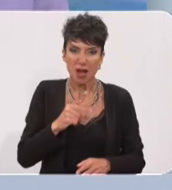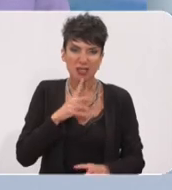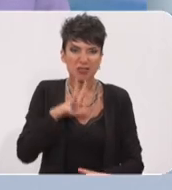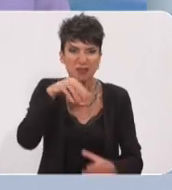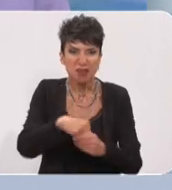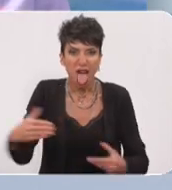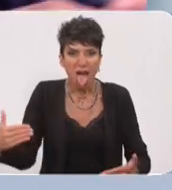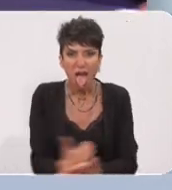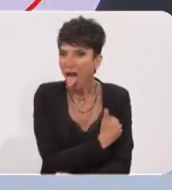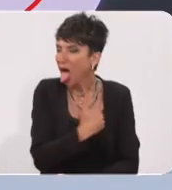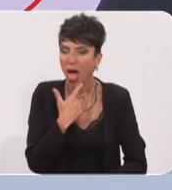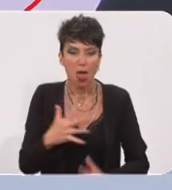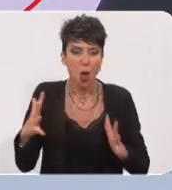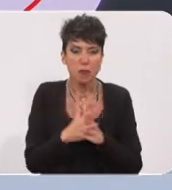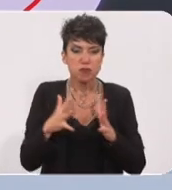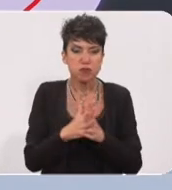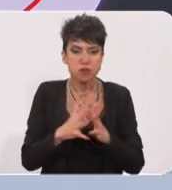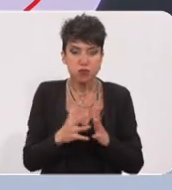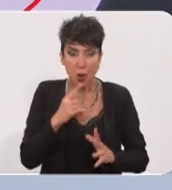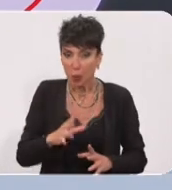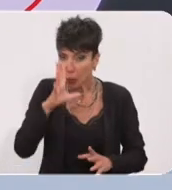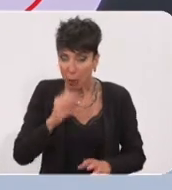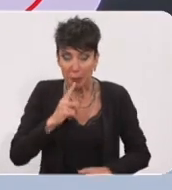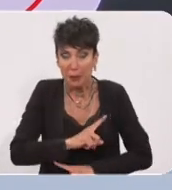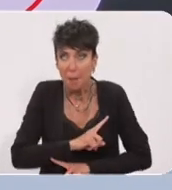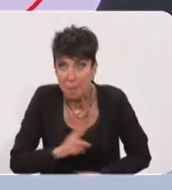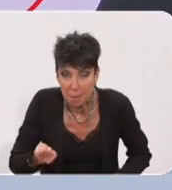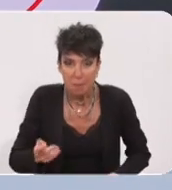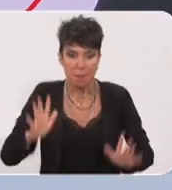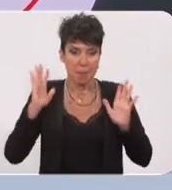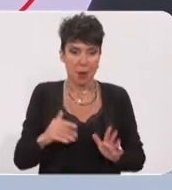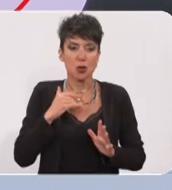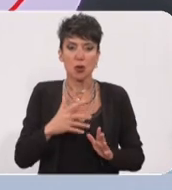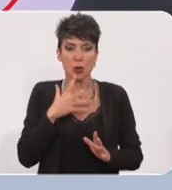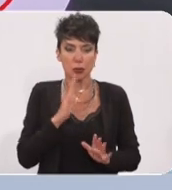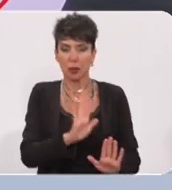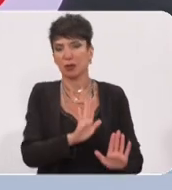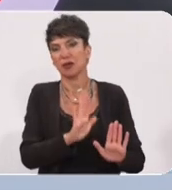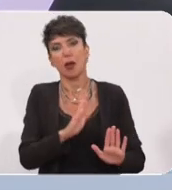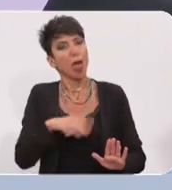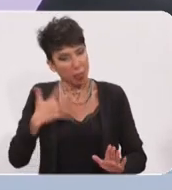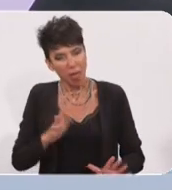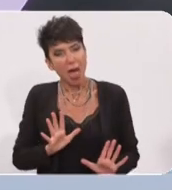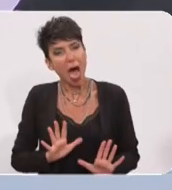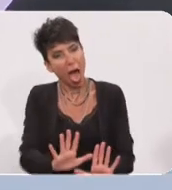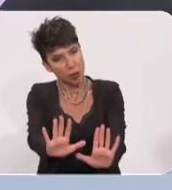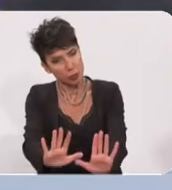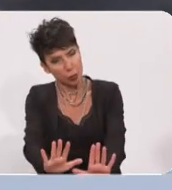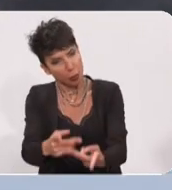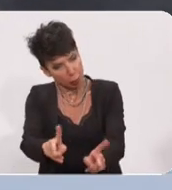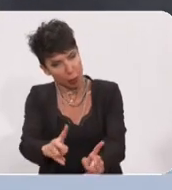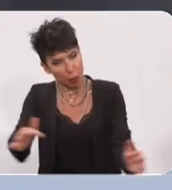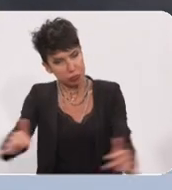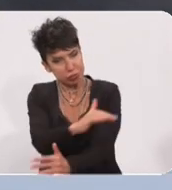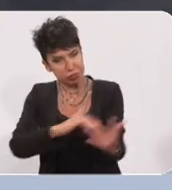πόλεμο και λέει ότι είναι κομμάτι ευρύτερων ανταγωνισμών για το μοίρασμα των σφαιρών επιρροή και γεωστρατηγικά ζητήματα. Ίσα-ίσα. Να